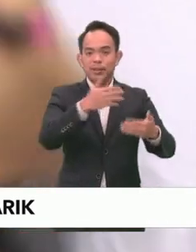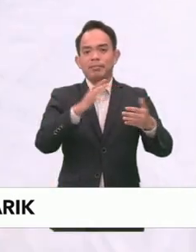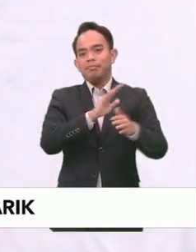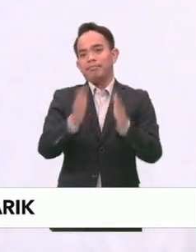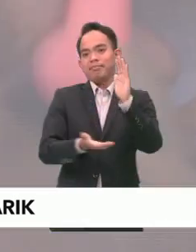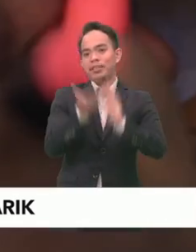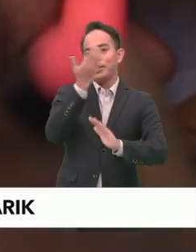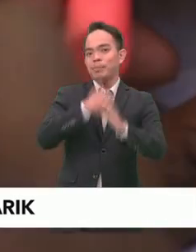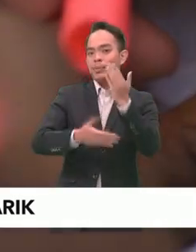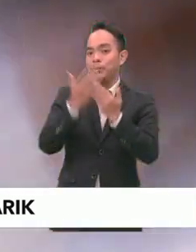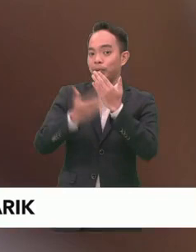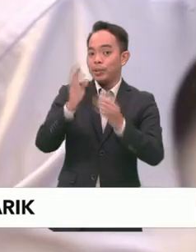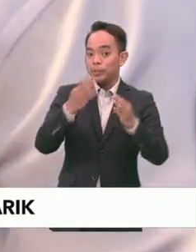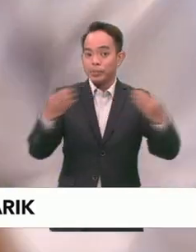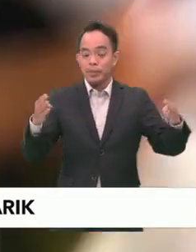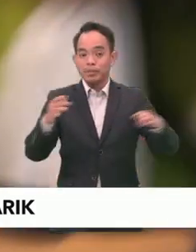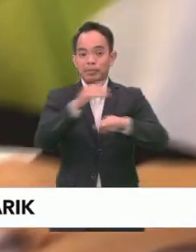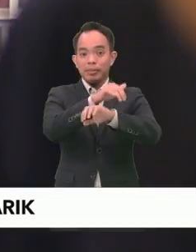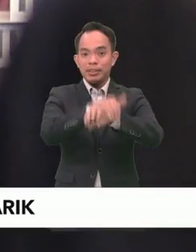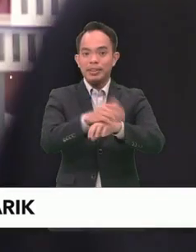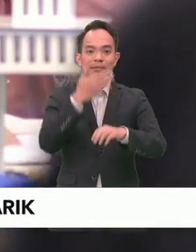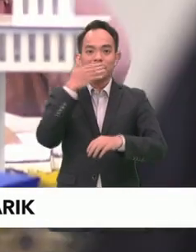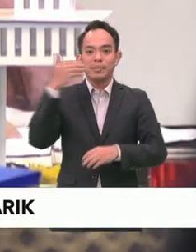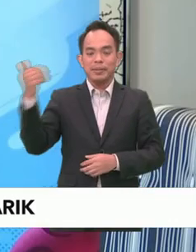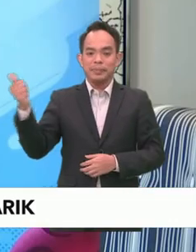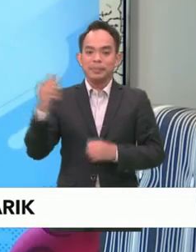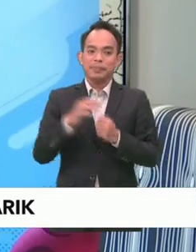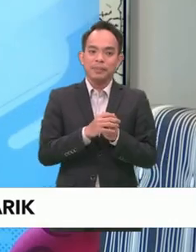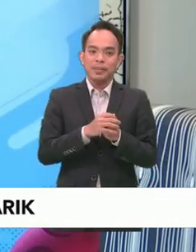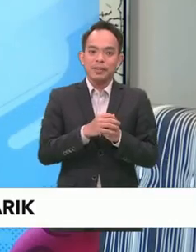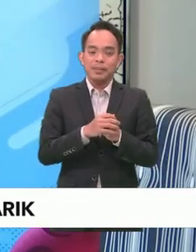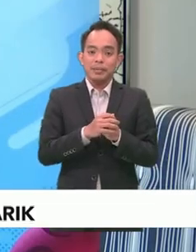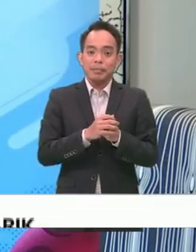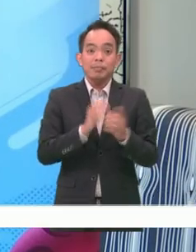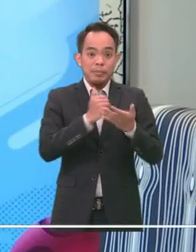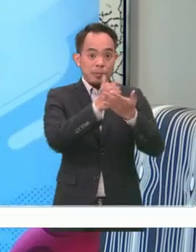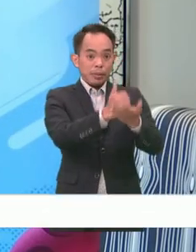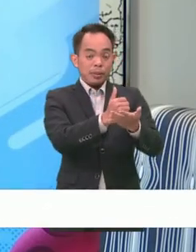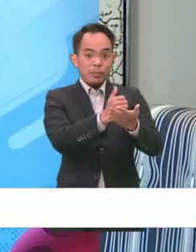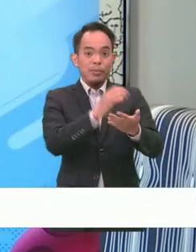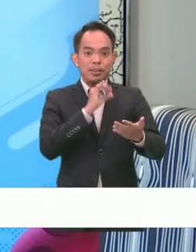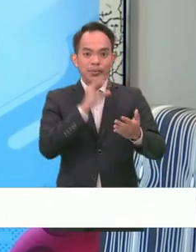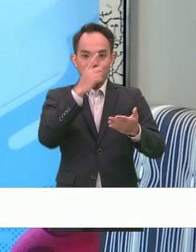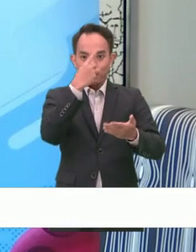selain penguasaan bahasa Inggerisnya semakin baik. Maxis E-Class membantu saya dalam pelajaran